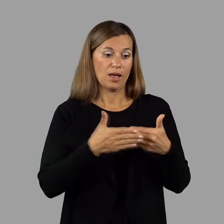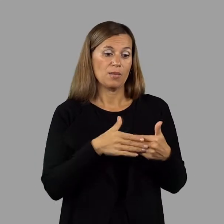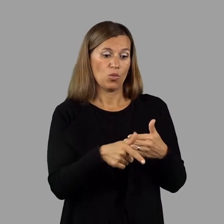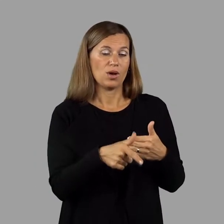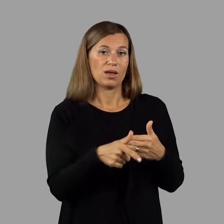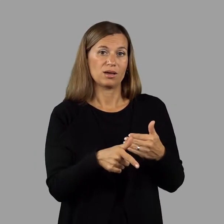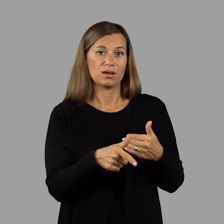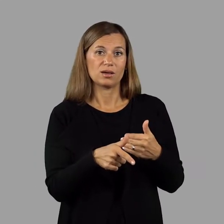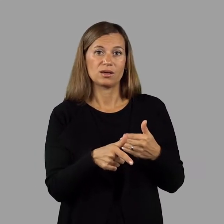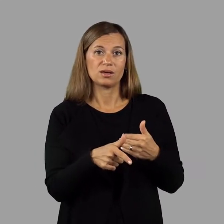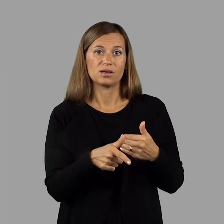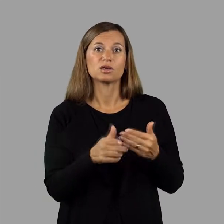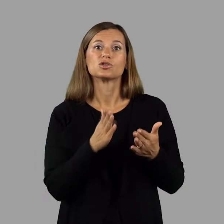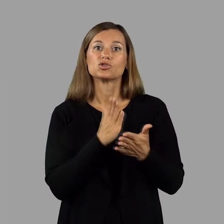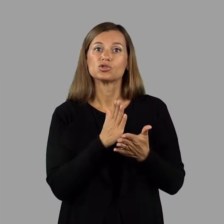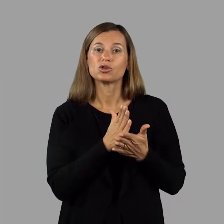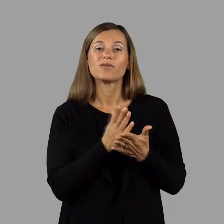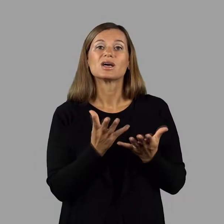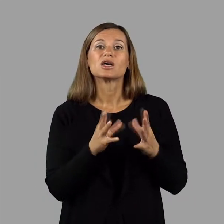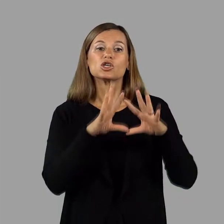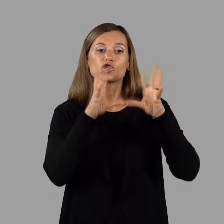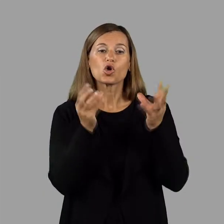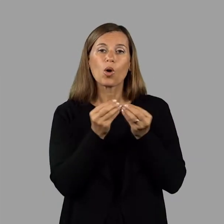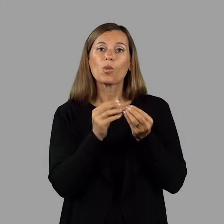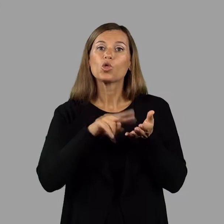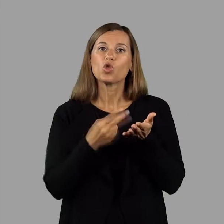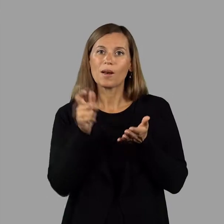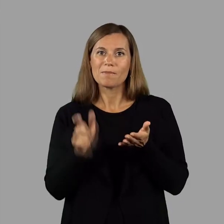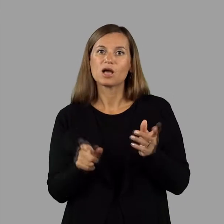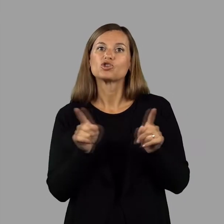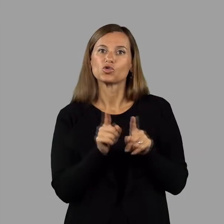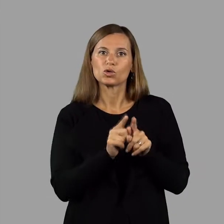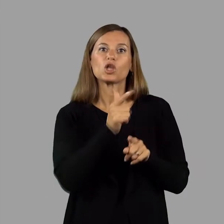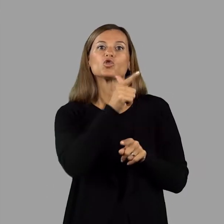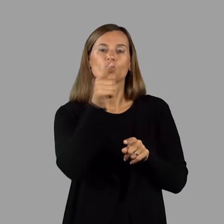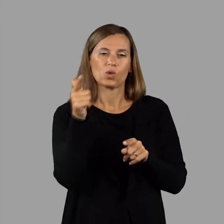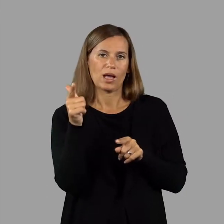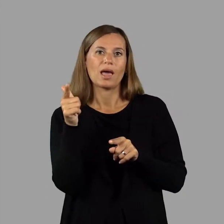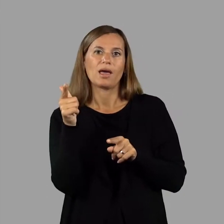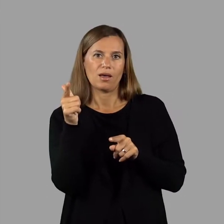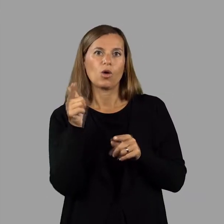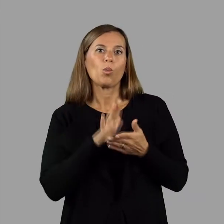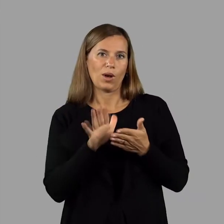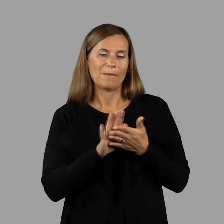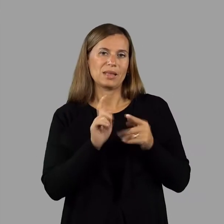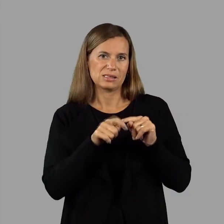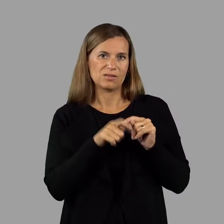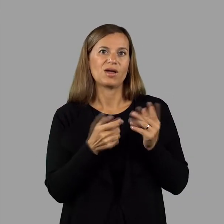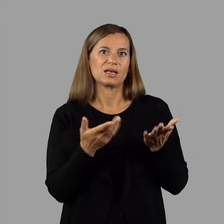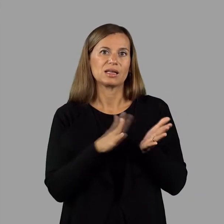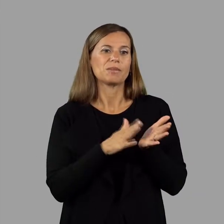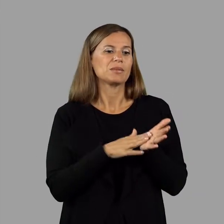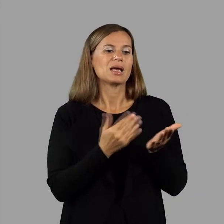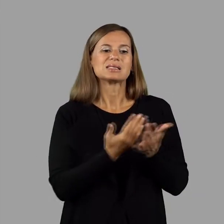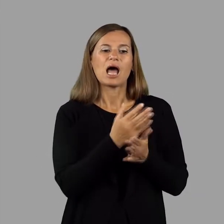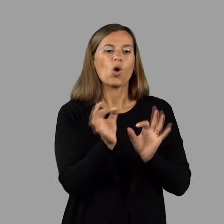Poleg že prikazanega so v sklopu tolmača na voljo tudi druge funkcionalnosti.